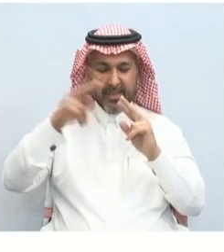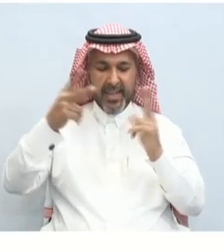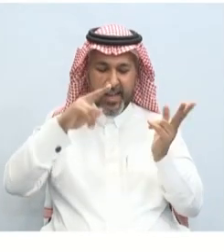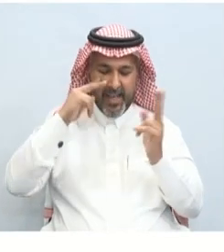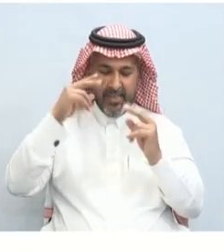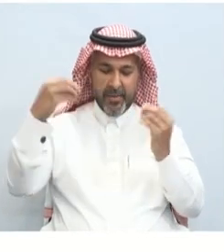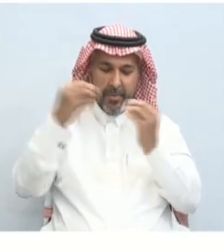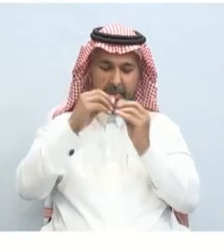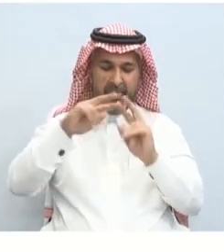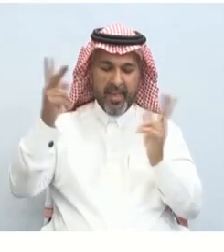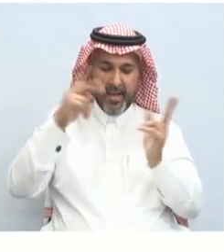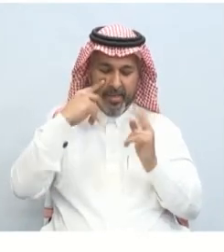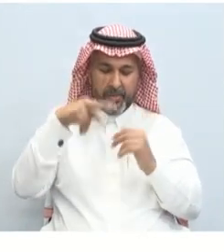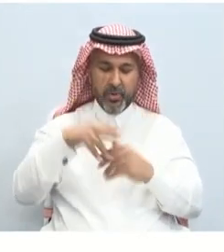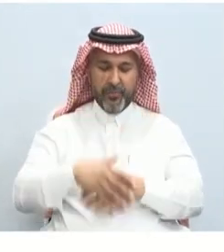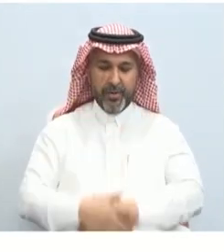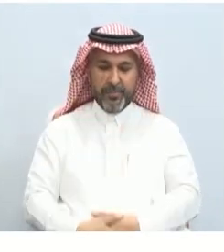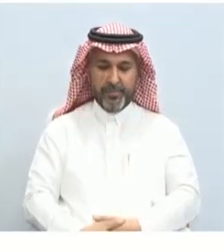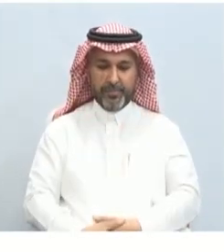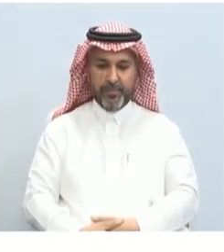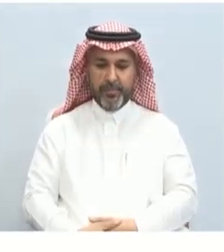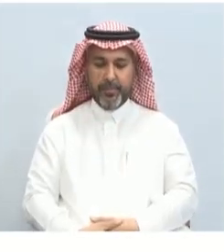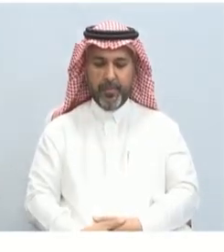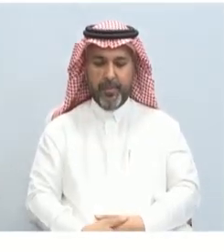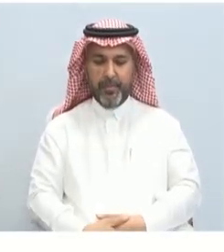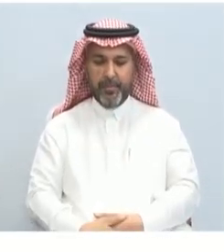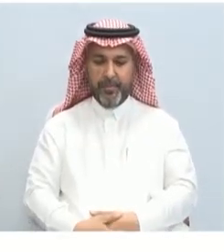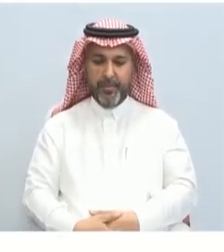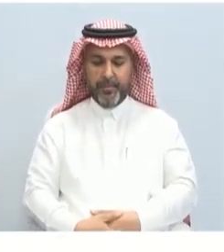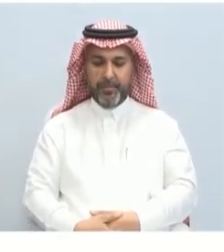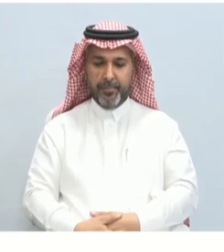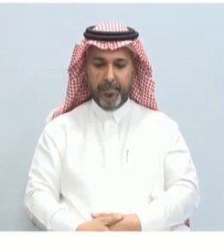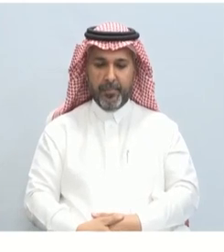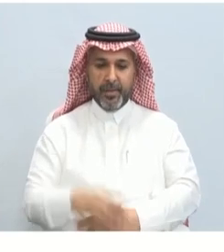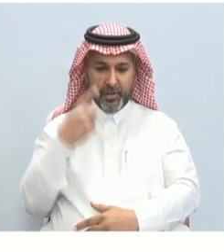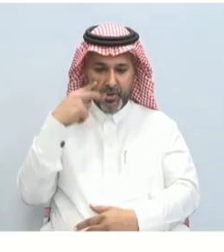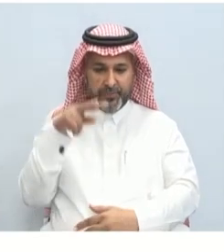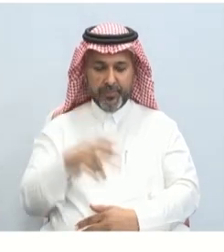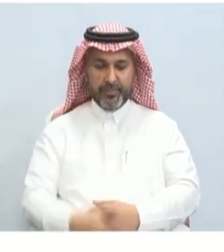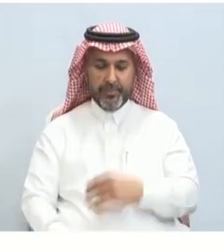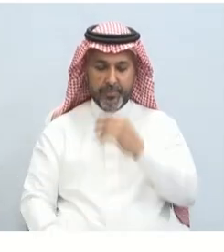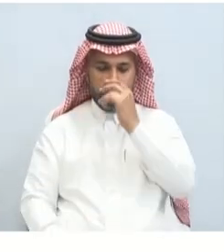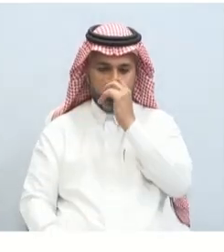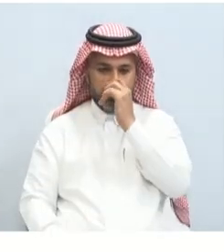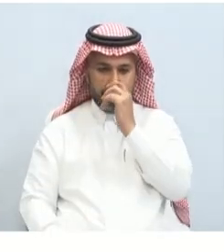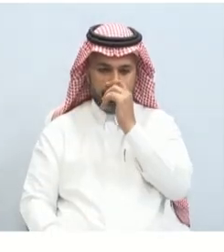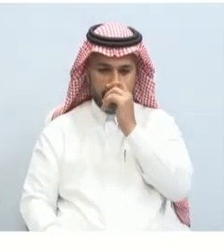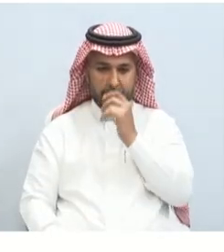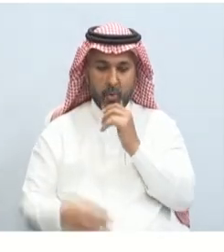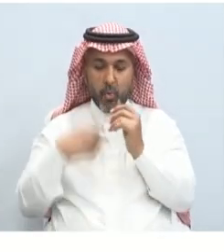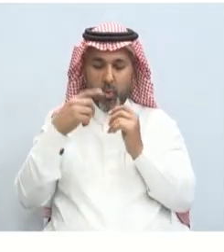لنتكلم بشكل اكثر دقه دعونا نقرا كل الطلاب